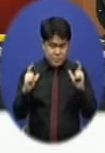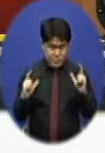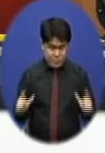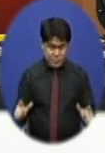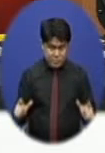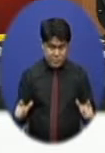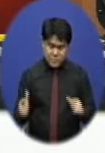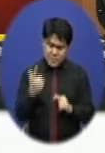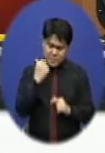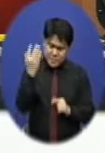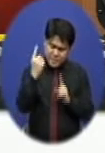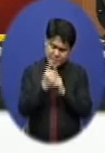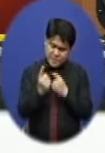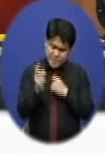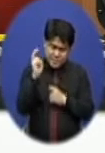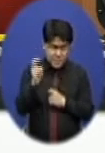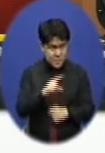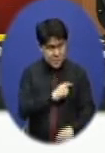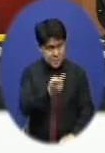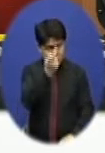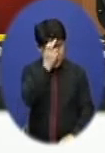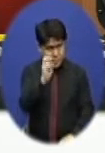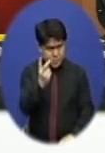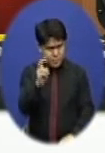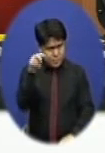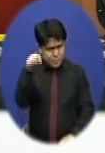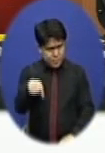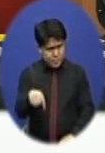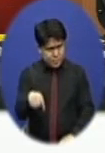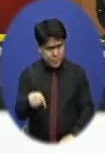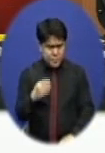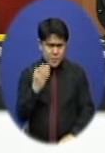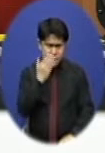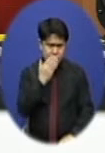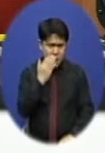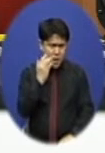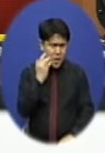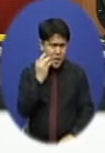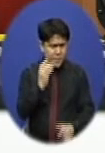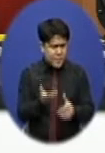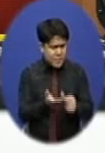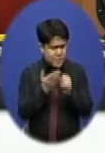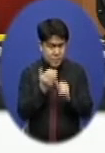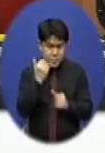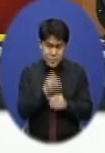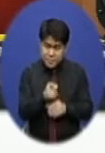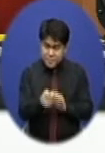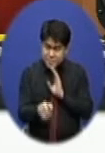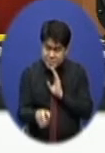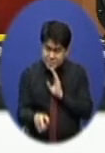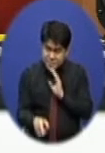것도 같아요. 네, 최영수 아버님, 양봉을 하시는 아버님 맞지요? 안녕하세요. 네, 안녕하세요. 아유.